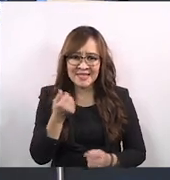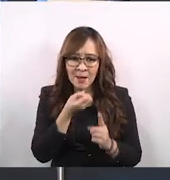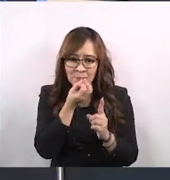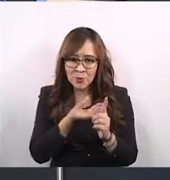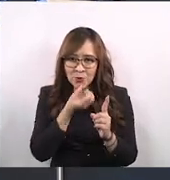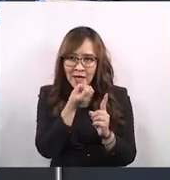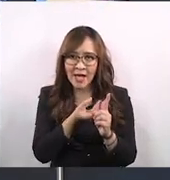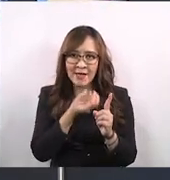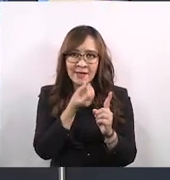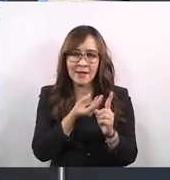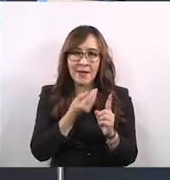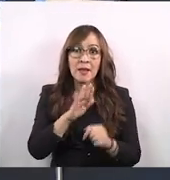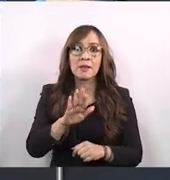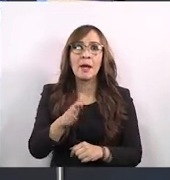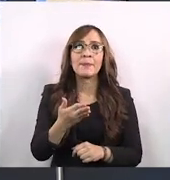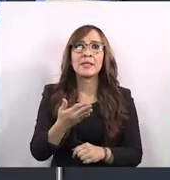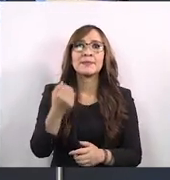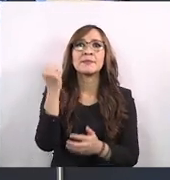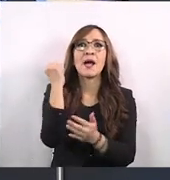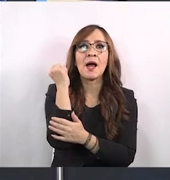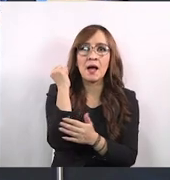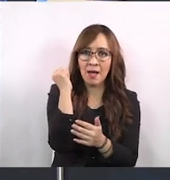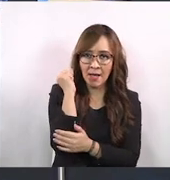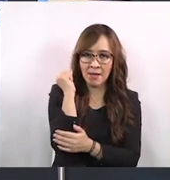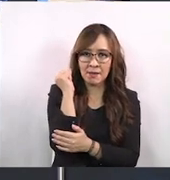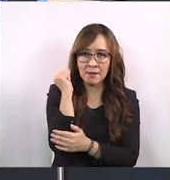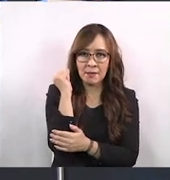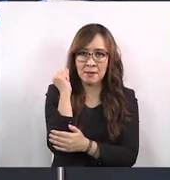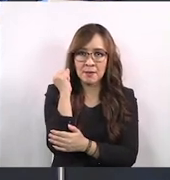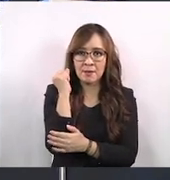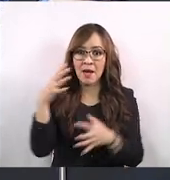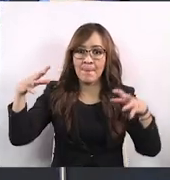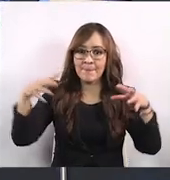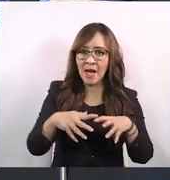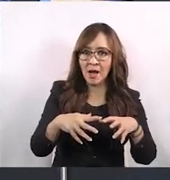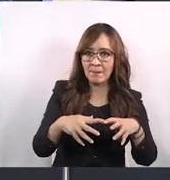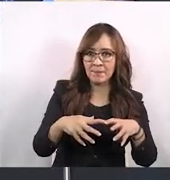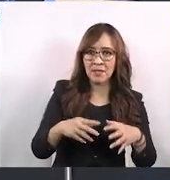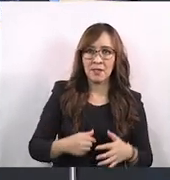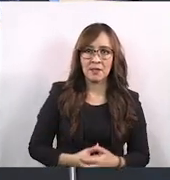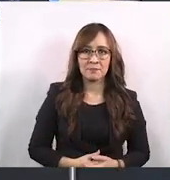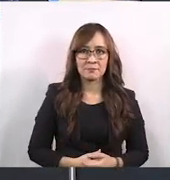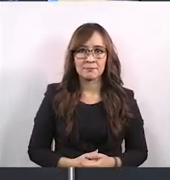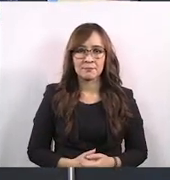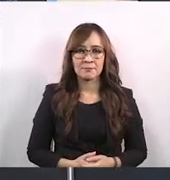bujukan Hai tetapi bengis dalam jebakannya